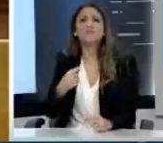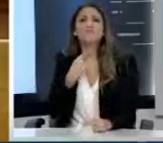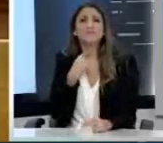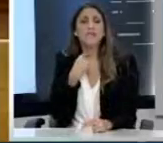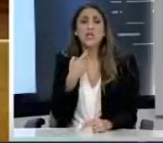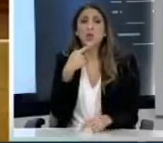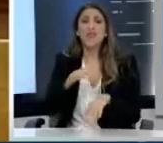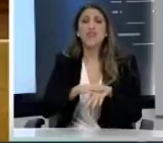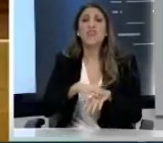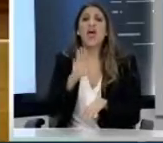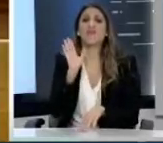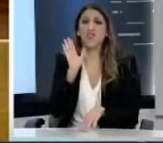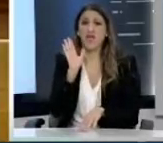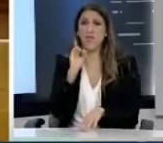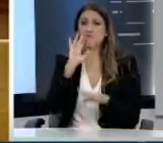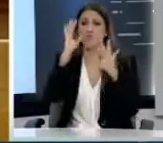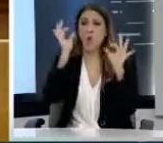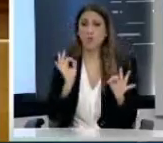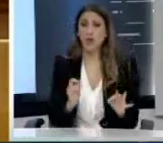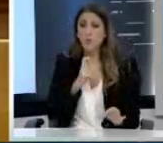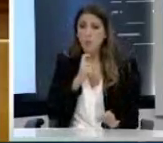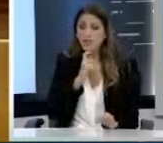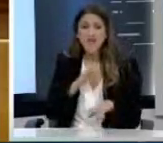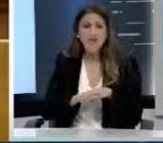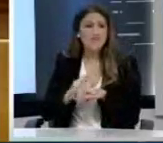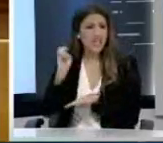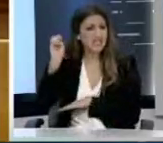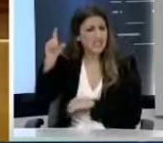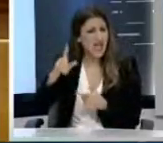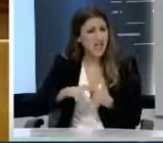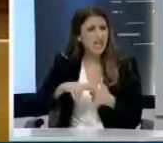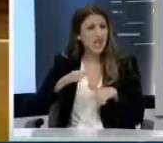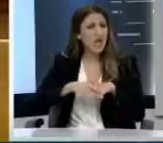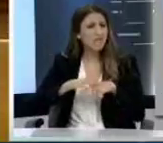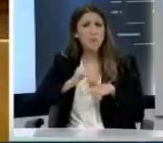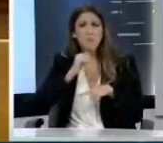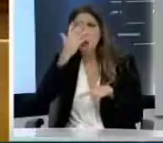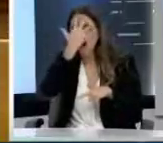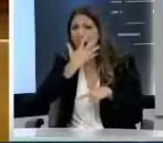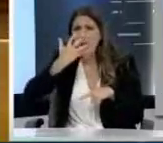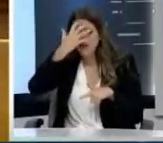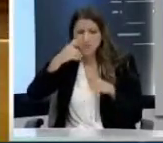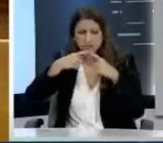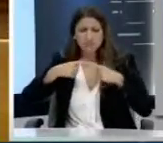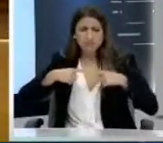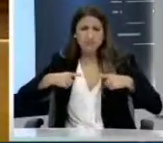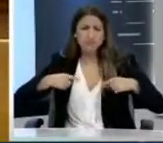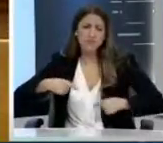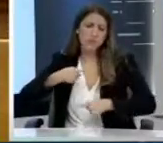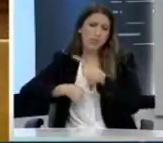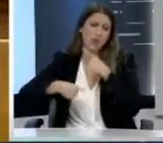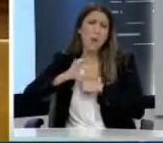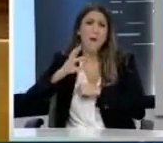δεν φταίει το νεοφιλελεύθερο μοντέλο, φταίνε οι ξένοι, φταίνε οι μαύροι, φταίνουν οι